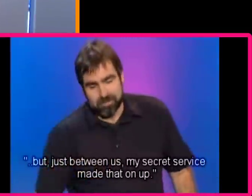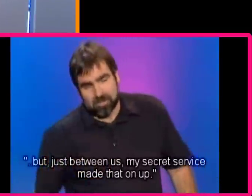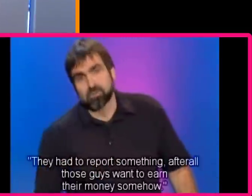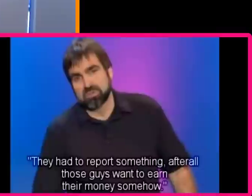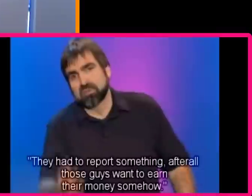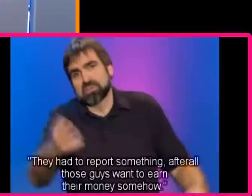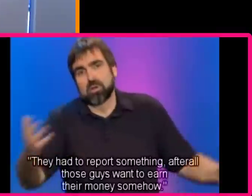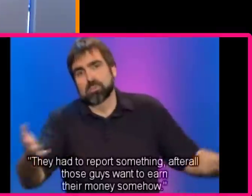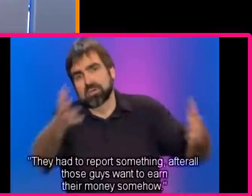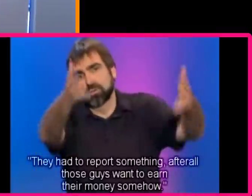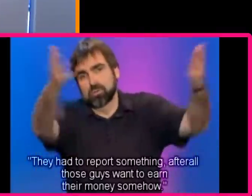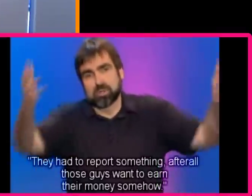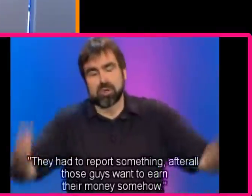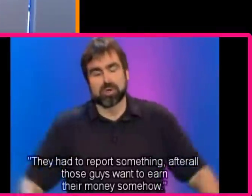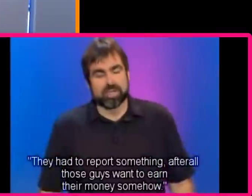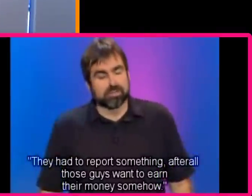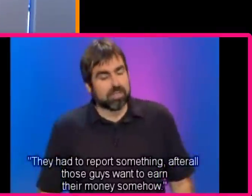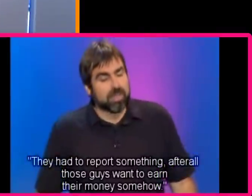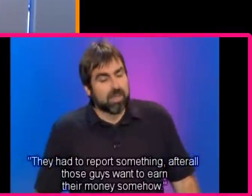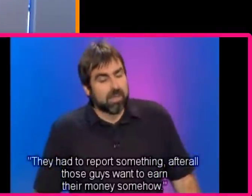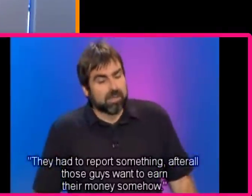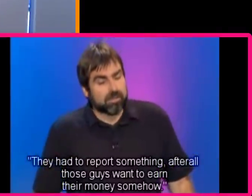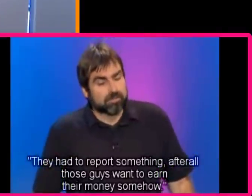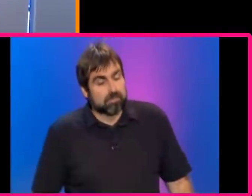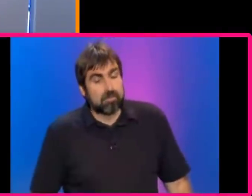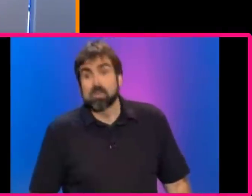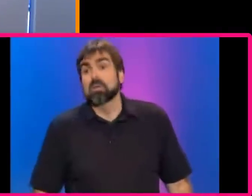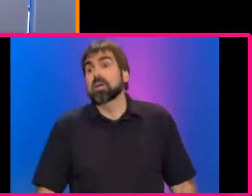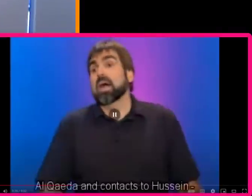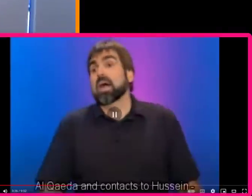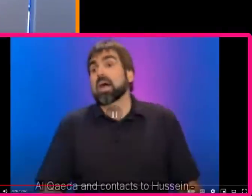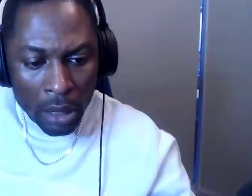die musste etwas raus berichtet jungs machen ja auch ihr geld verdienen